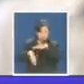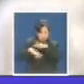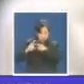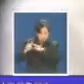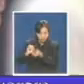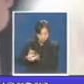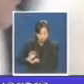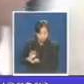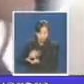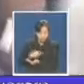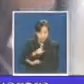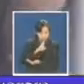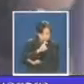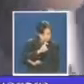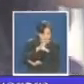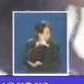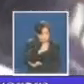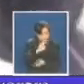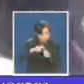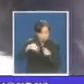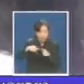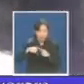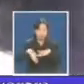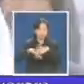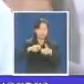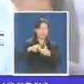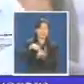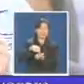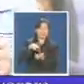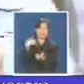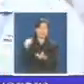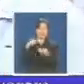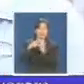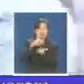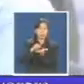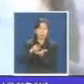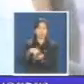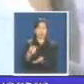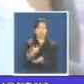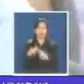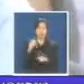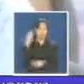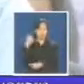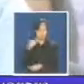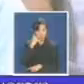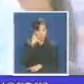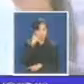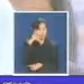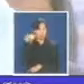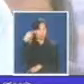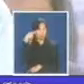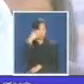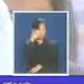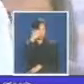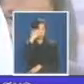ไปดำเนินการเนี่ยมักจะมีปัญหาผมก็เคยรับโทรศัพท์นะมีผู้หญิงคนหนึ่งโทร